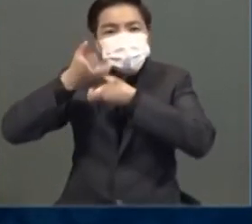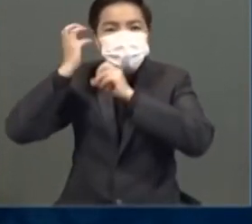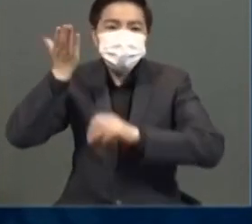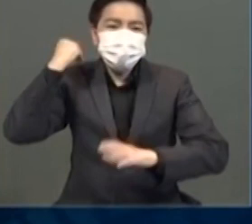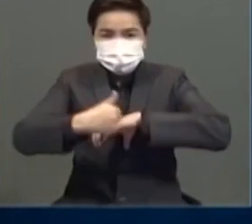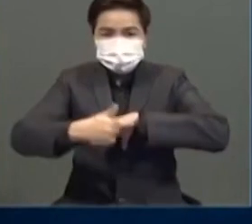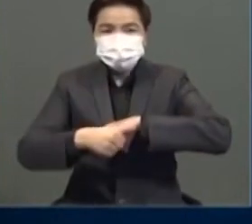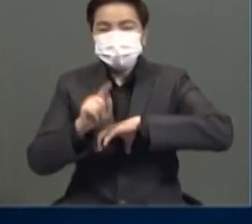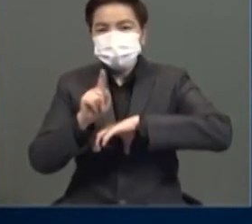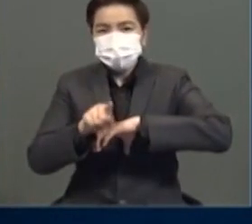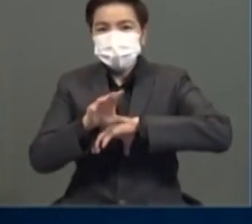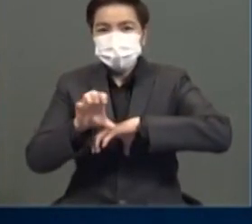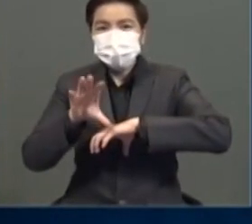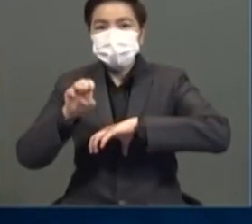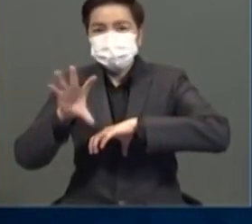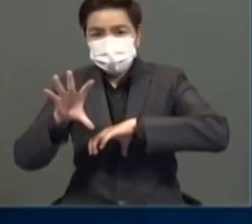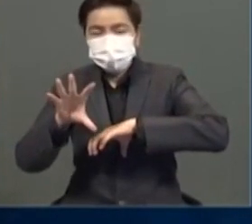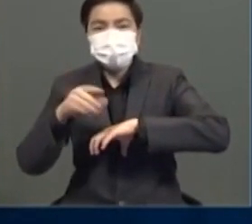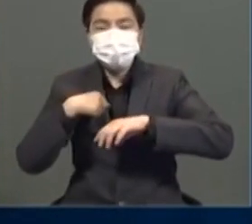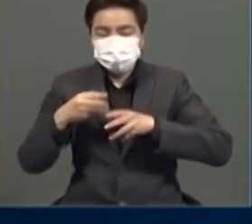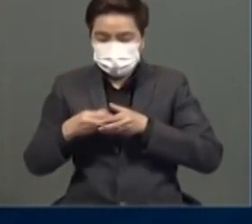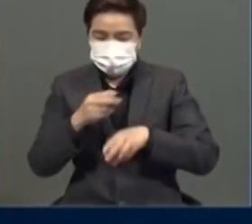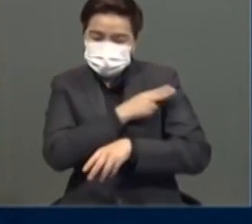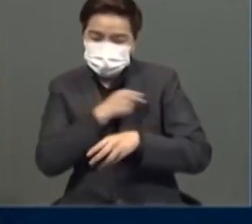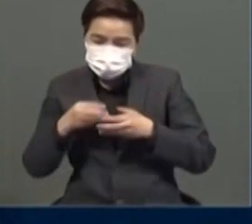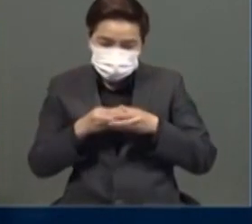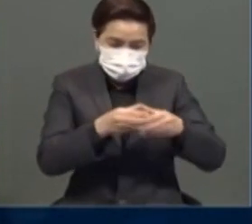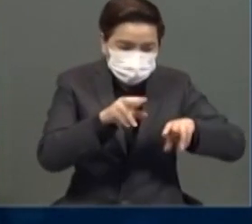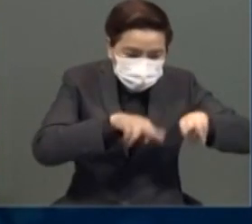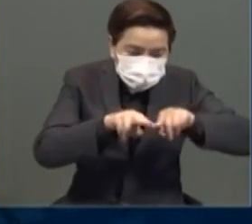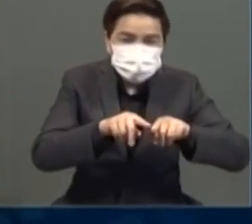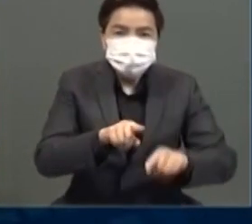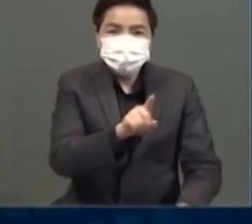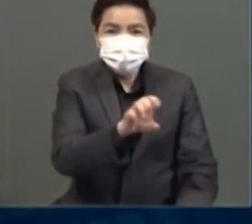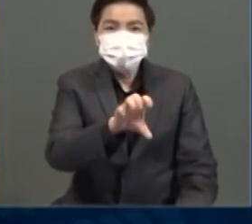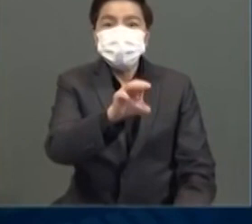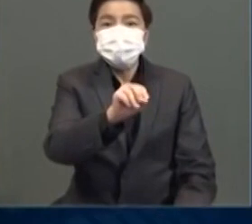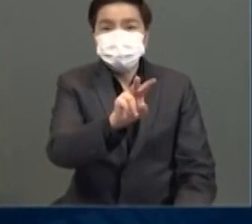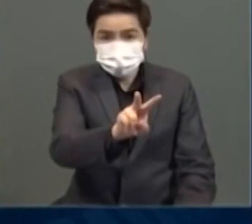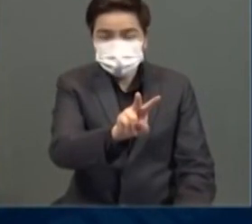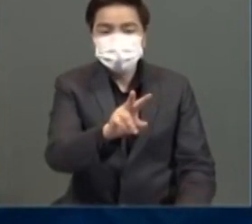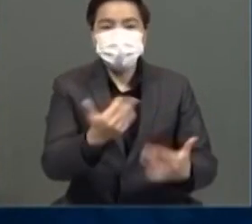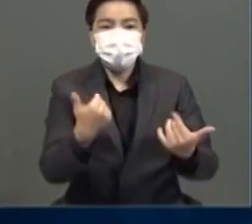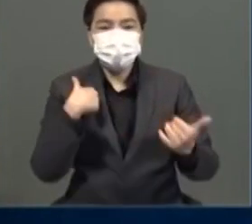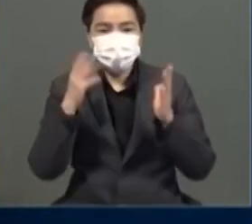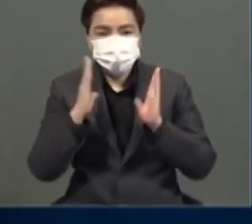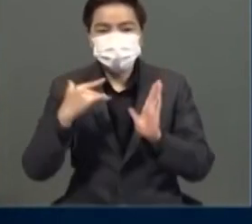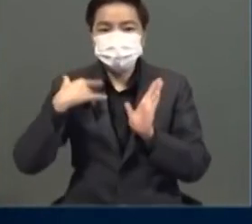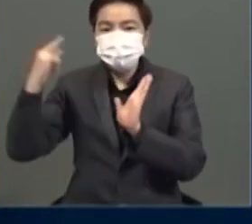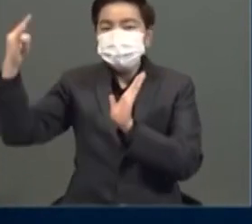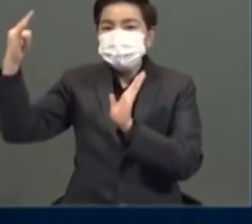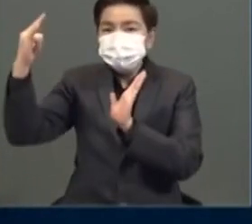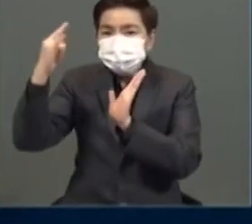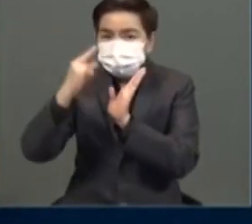และก็มีแนวโน้มการพบในการค้นหาเชิงรุกเพิ่มขึ้นอย่างกรุงเทพมหานครและก็ปริมณฑลครับยังเป็นพื้นที่พบผู้ป่วยรวมกั